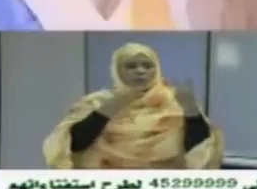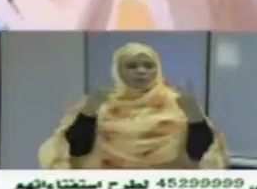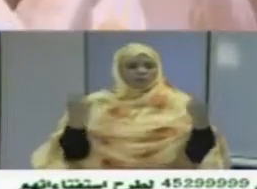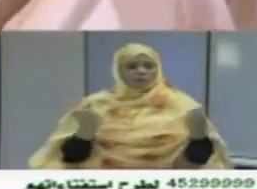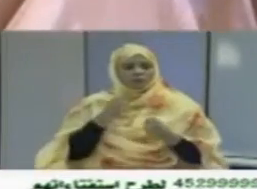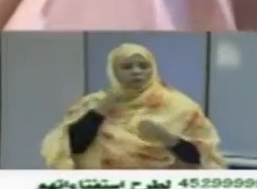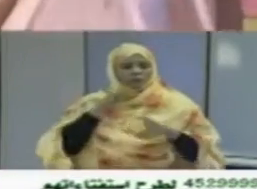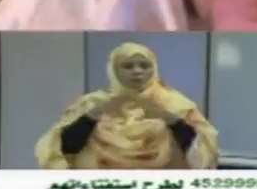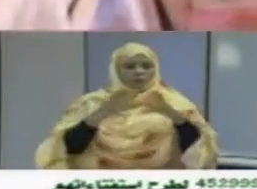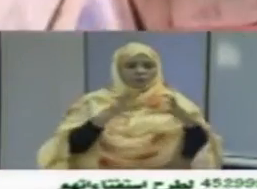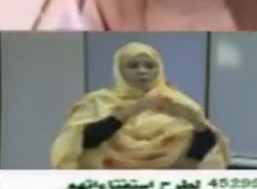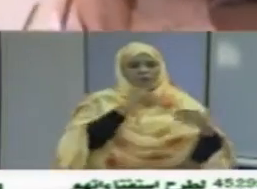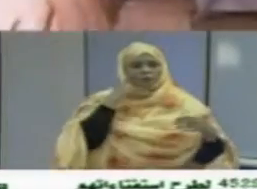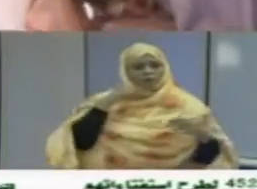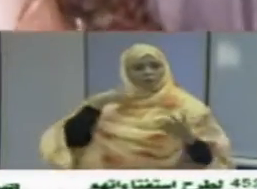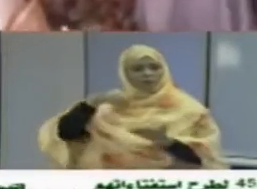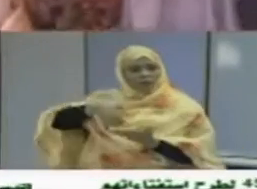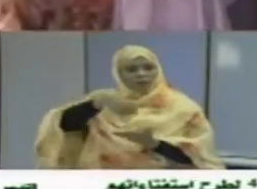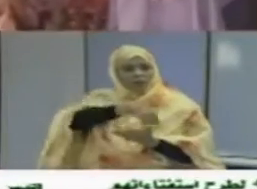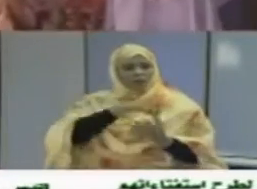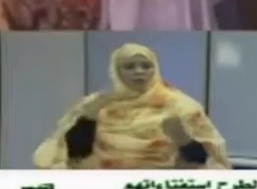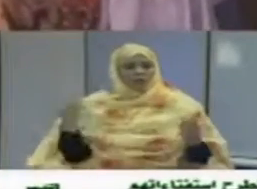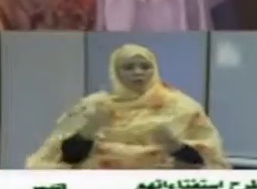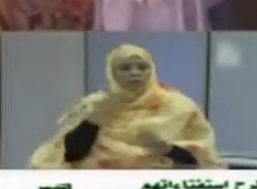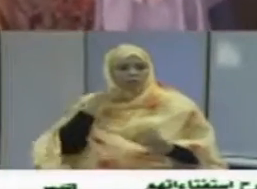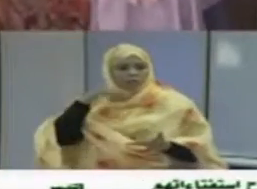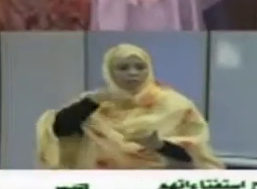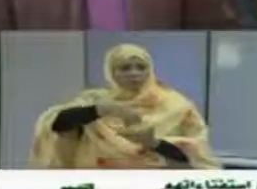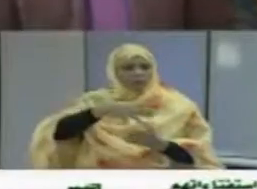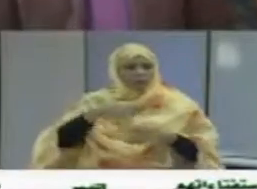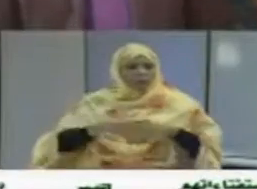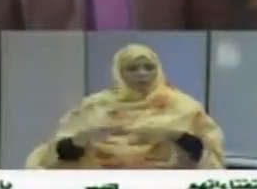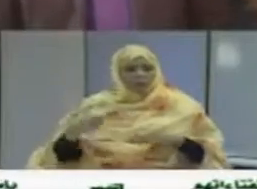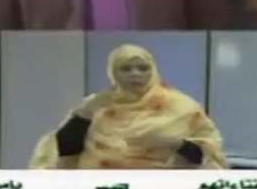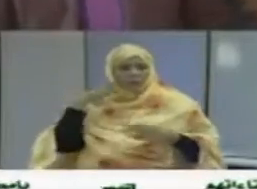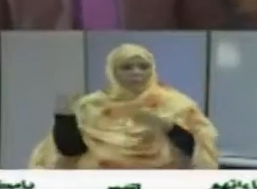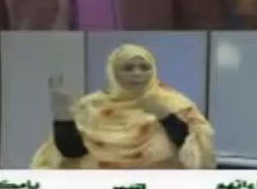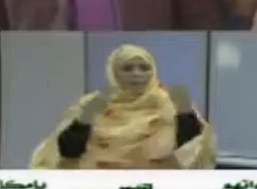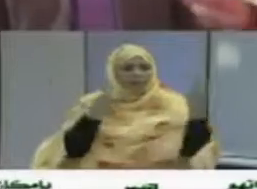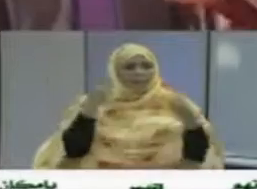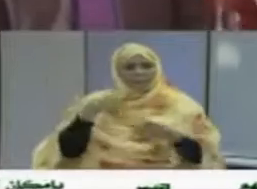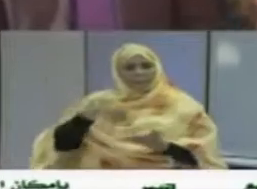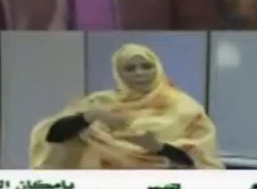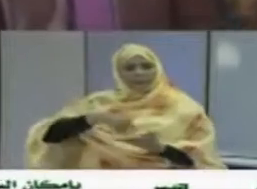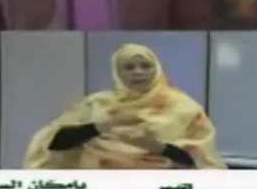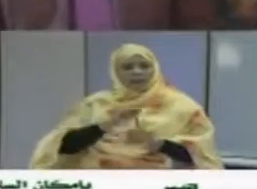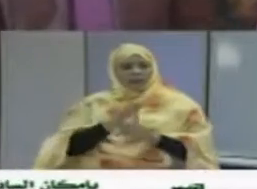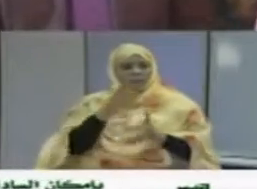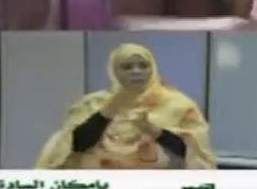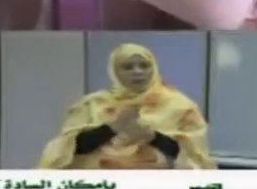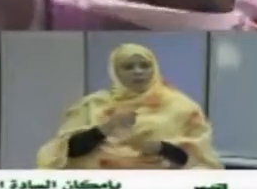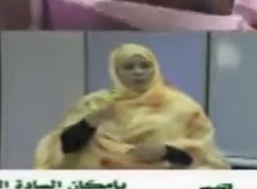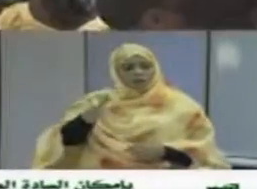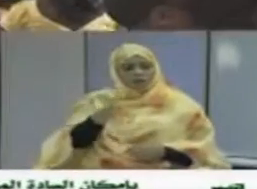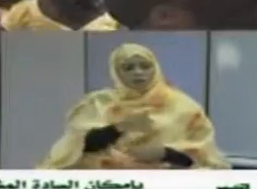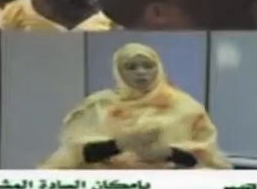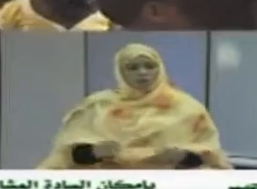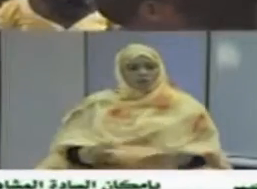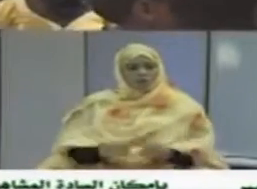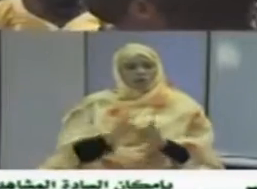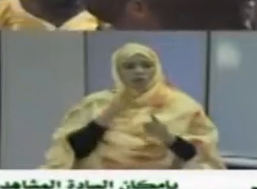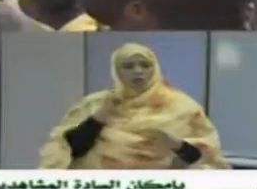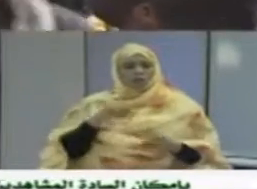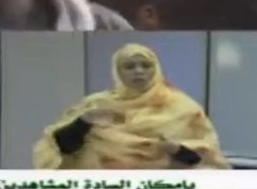من المنشآت والمراكز التأهيلية بالمدينة، وشملت الزيارة مركز حماية الطفولة الصغرى بحي